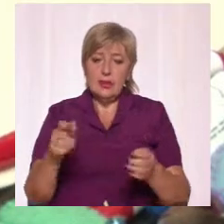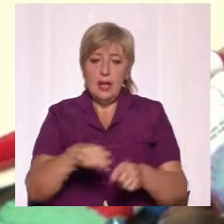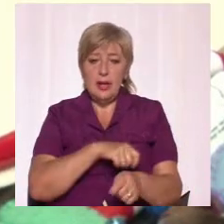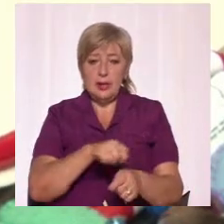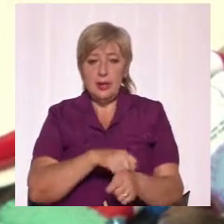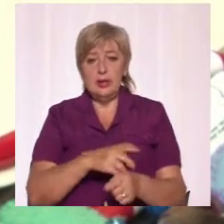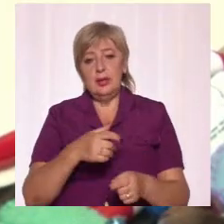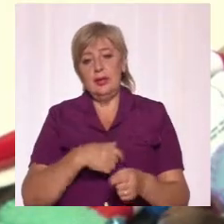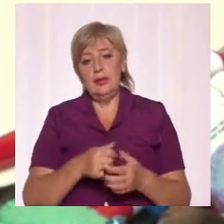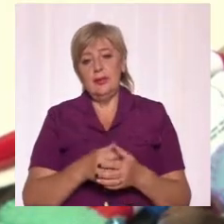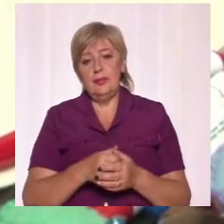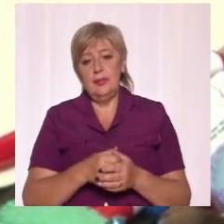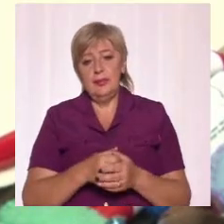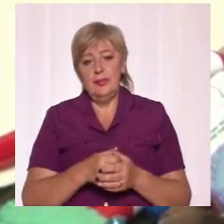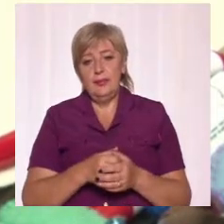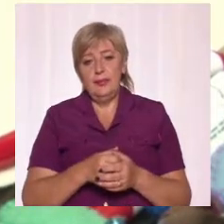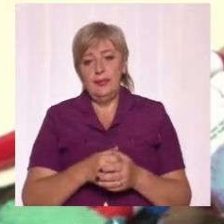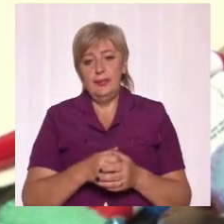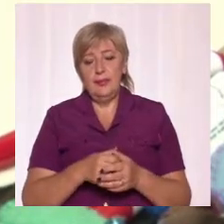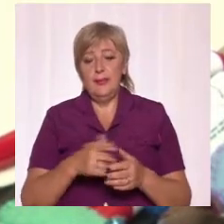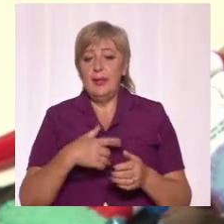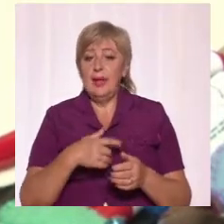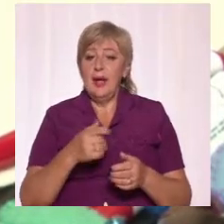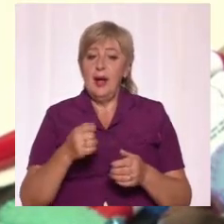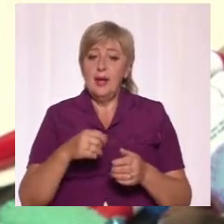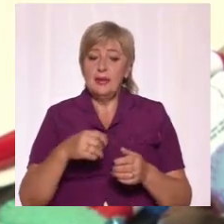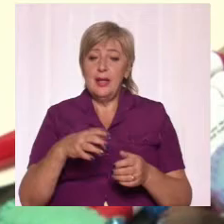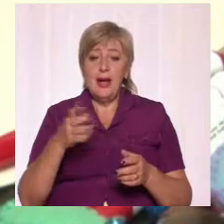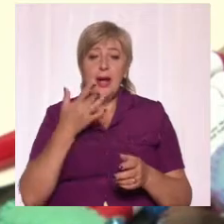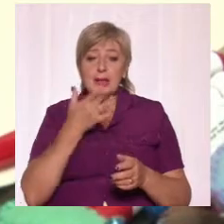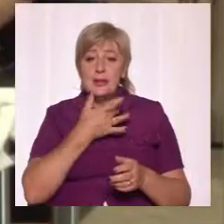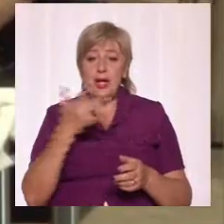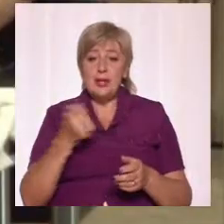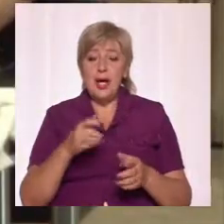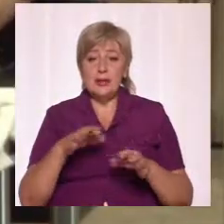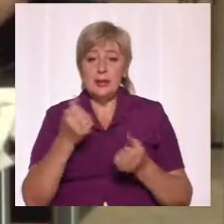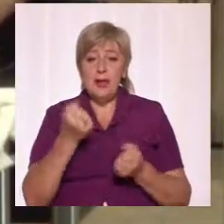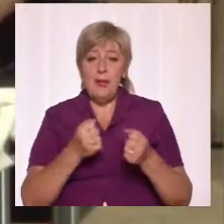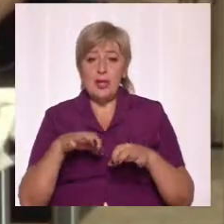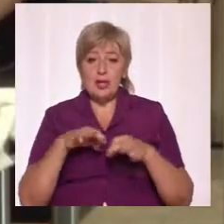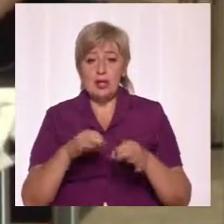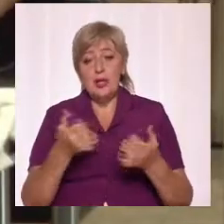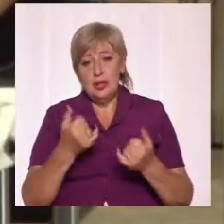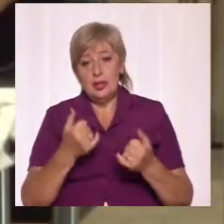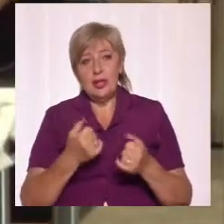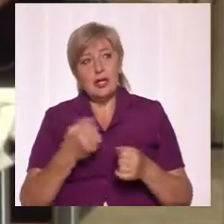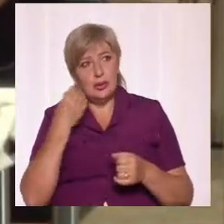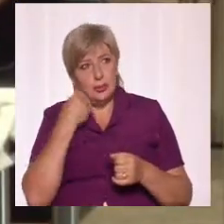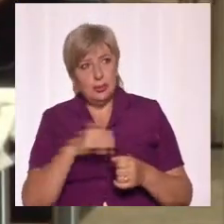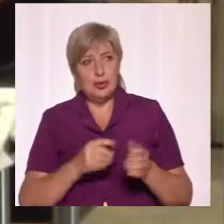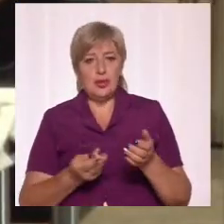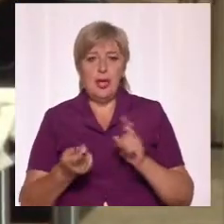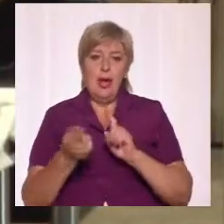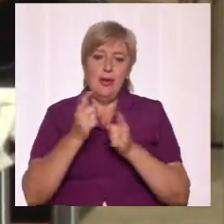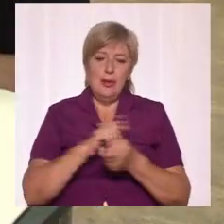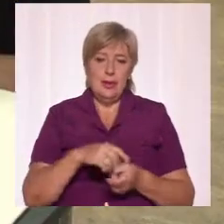як зараз. Малюнки перші – це радянські машини. Дуже йому подобались. Вони були не такі яскраві та гарні. Зараз він набагато виріс. Я радію, коли